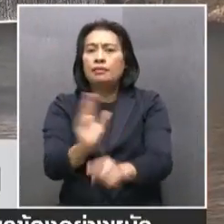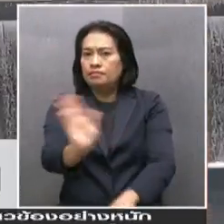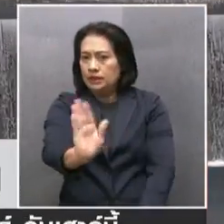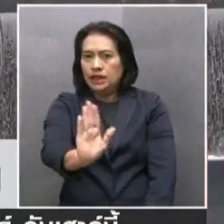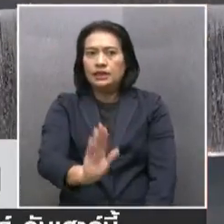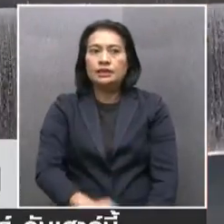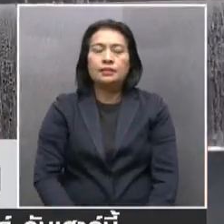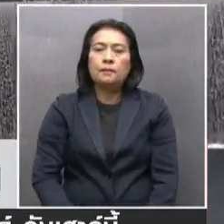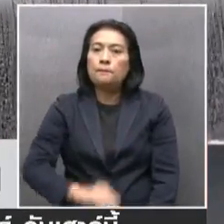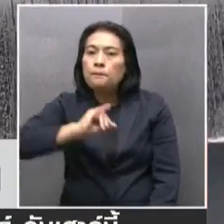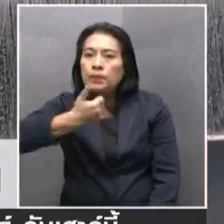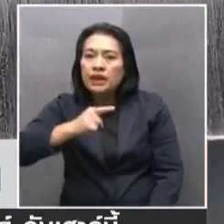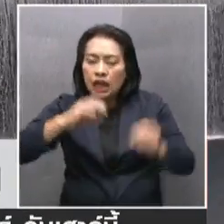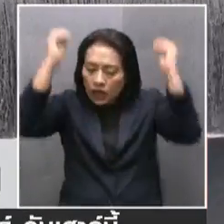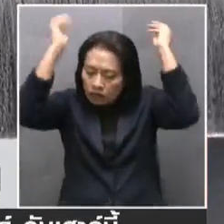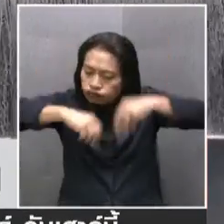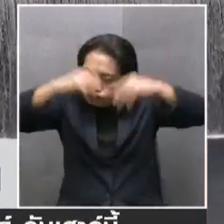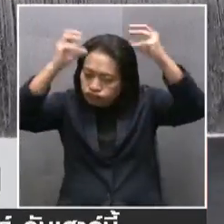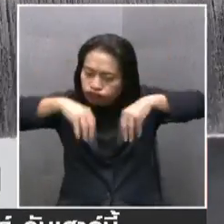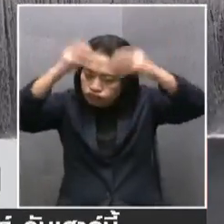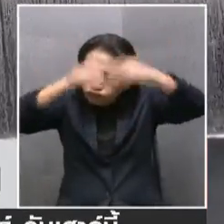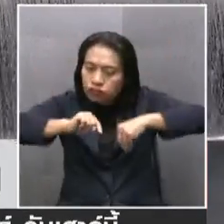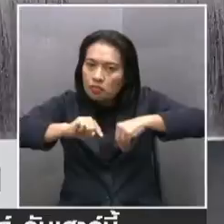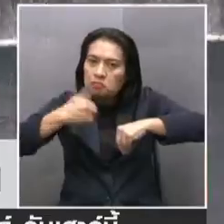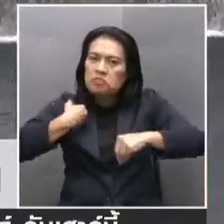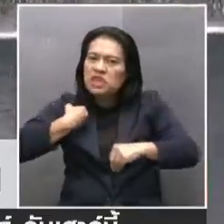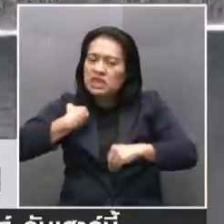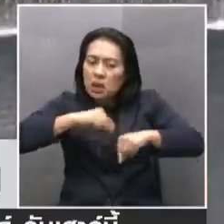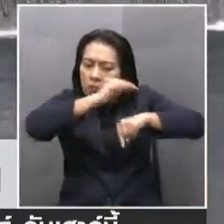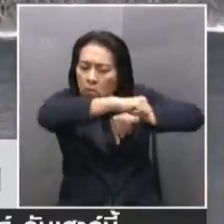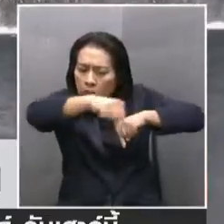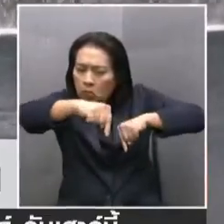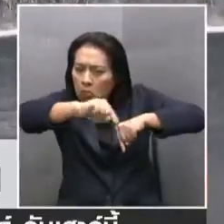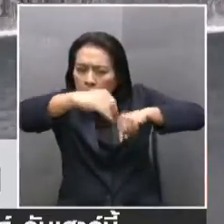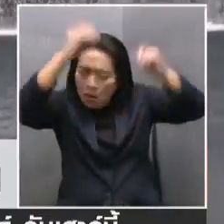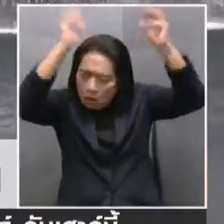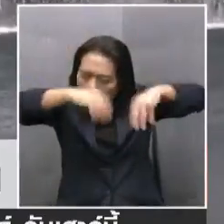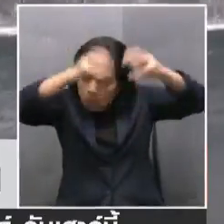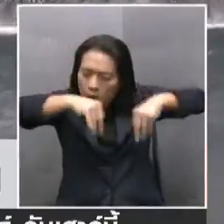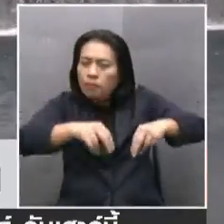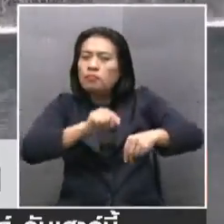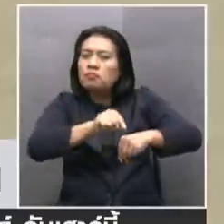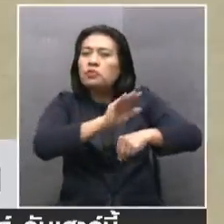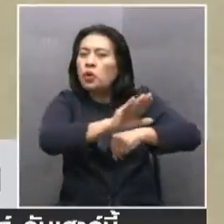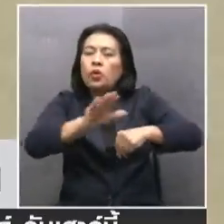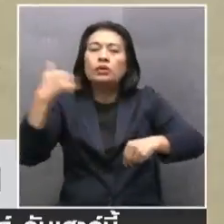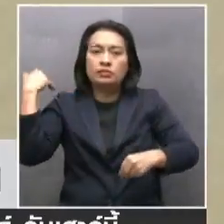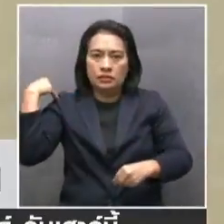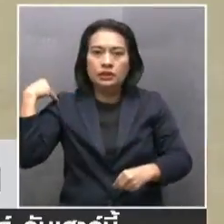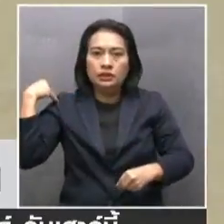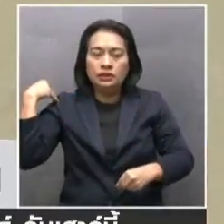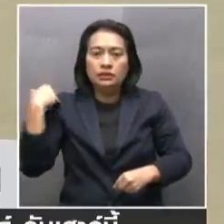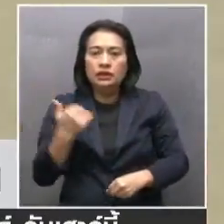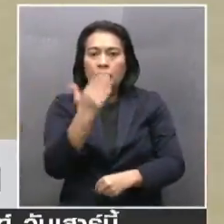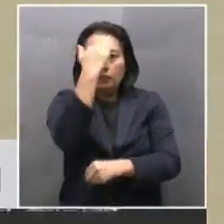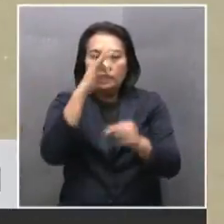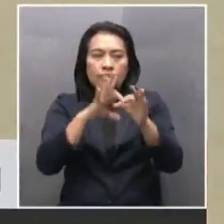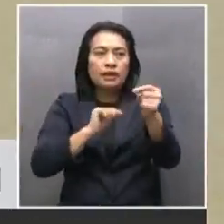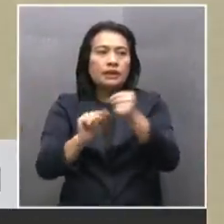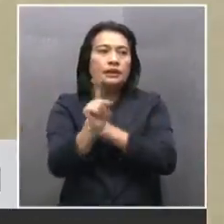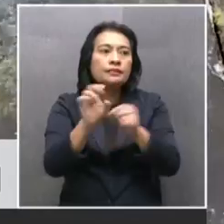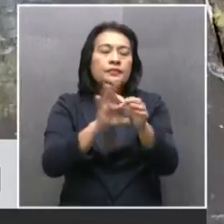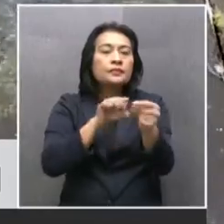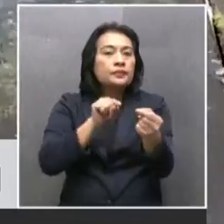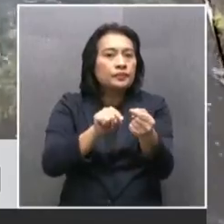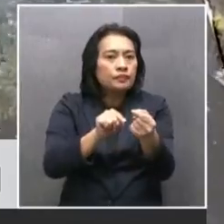การตกในลักษณะที่เป็นฝนตกหนักในพื้นที่ใดพื้นที่หนึ่งค่ะทางนี้ระบุว่าจากค่าเอ็นโซหรือ